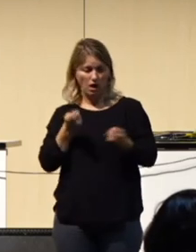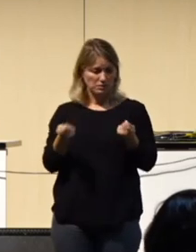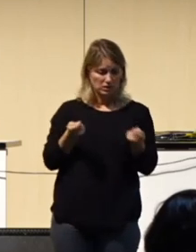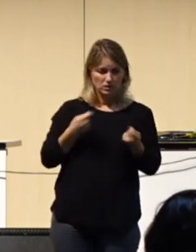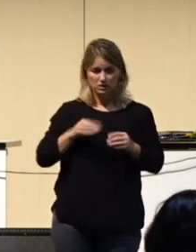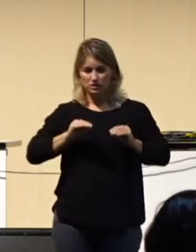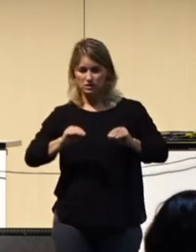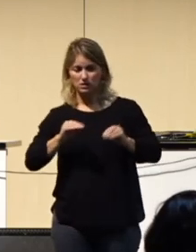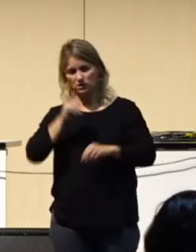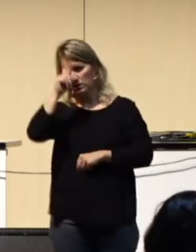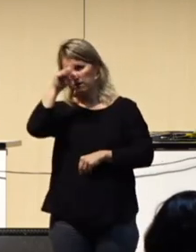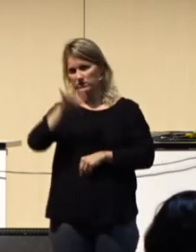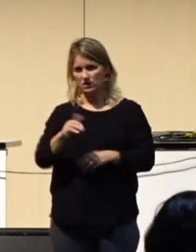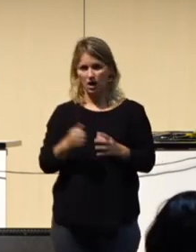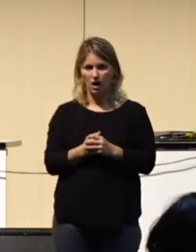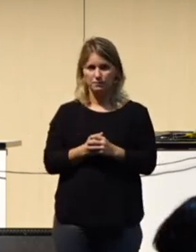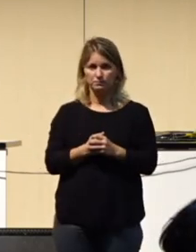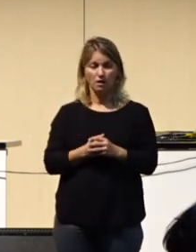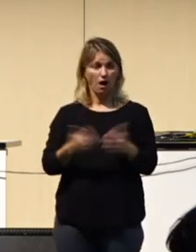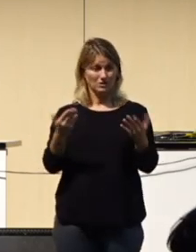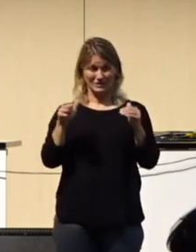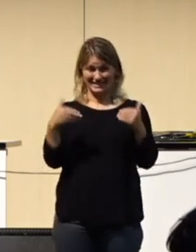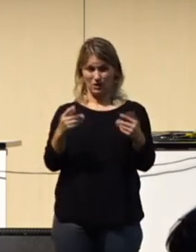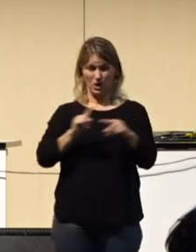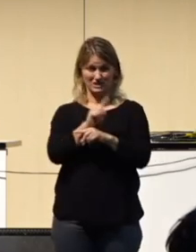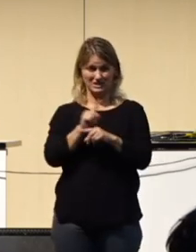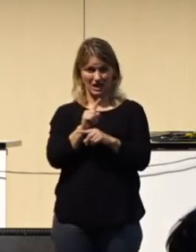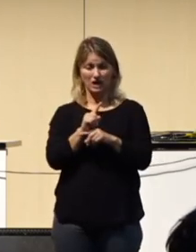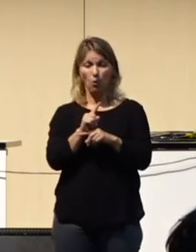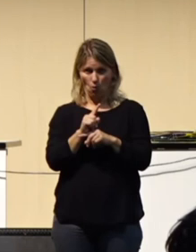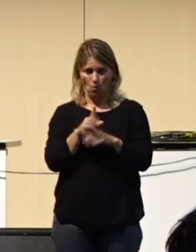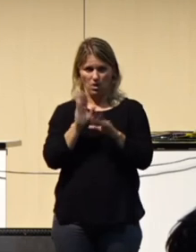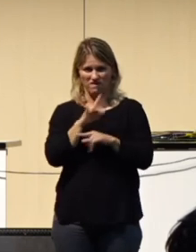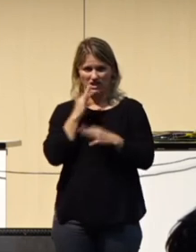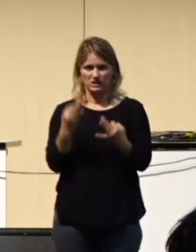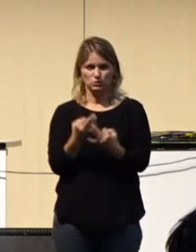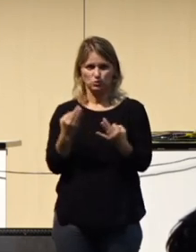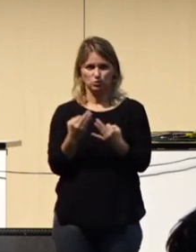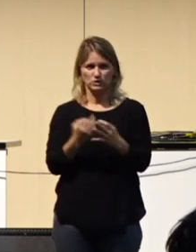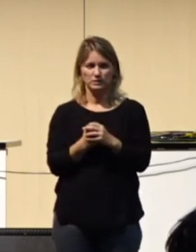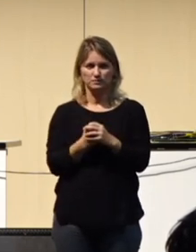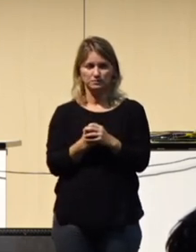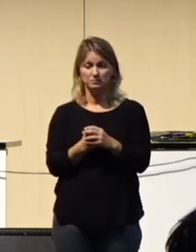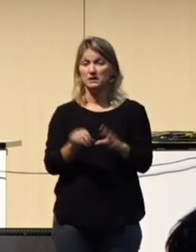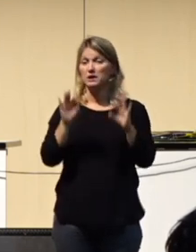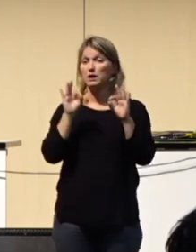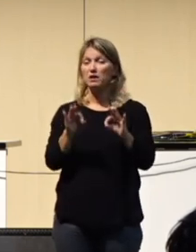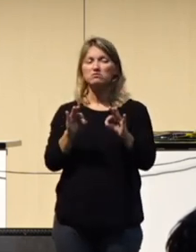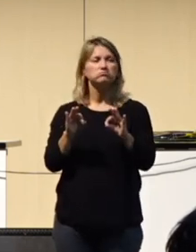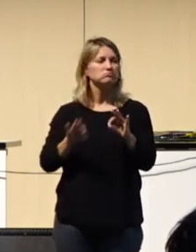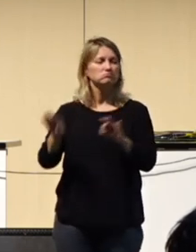Hausaufgabenbeschäftigungen. Zu einem Zeitpunkt also sollte das kommen, wo es schon viel zu tun gab. In Anbetracht des chronischen